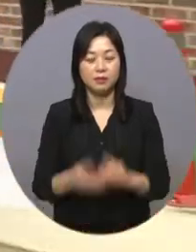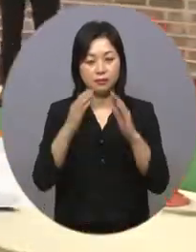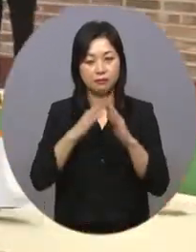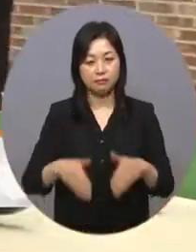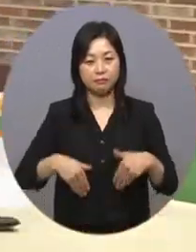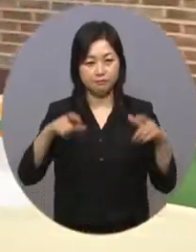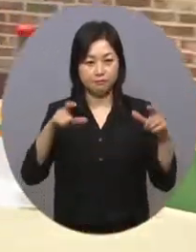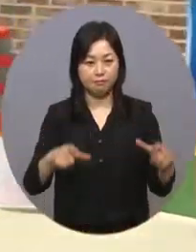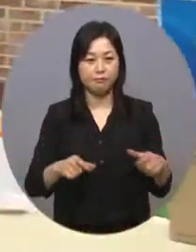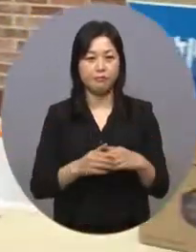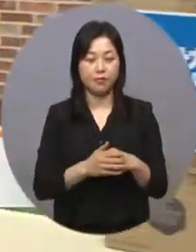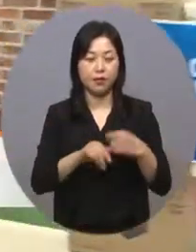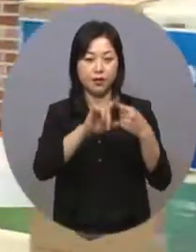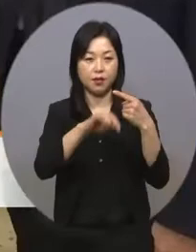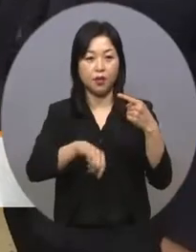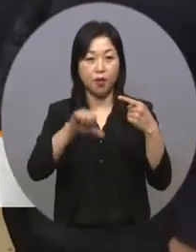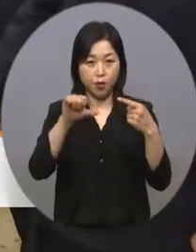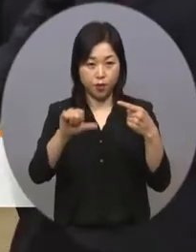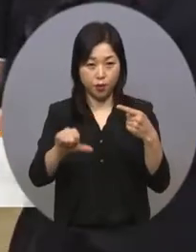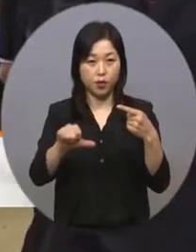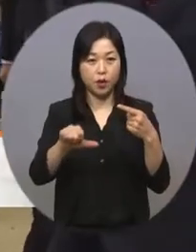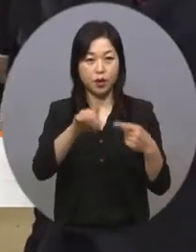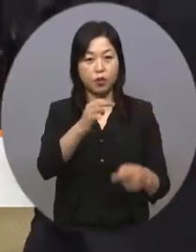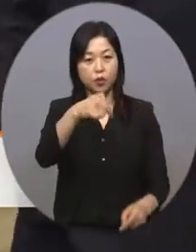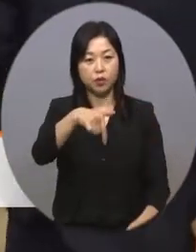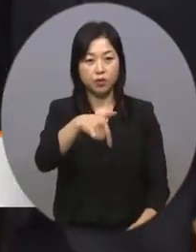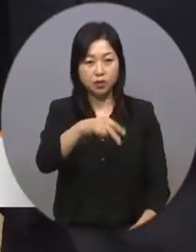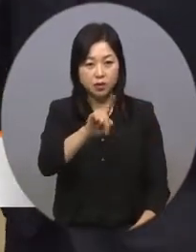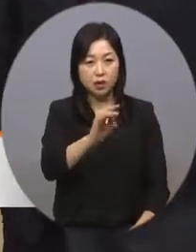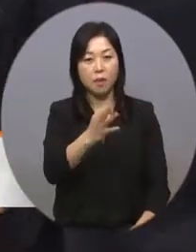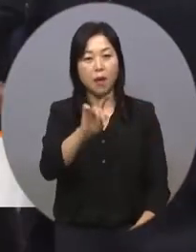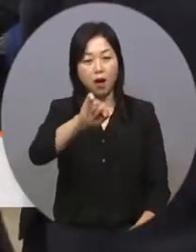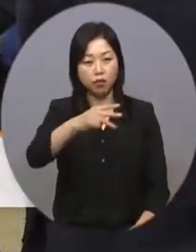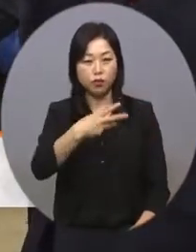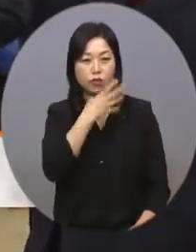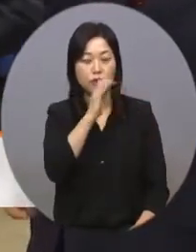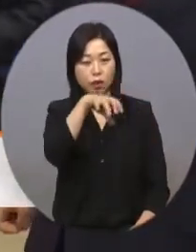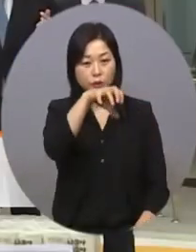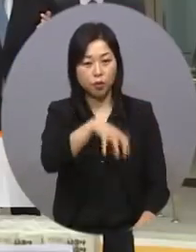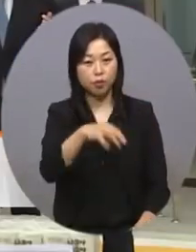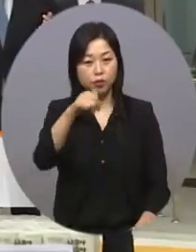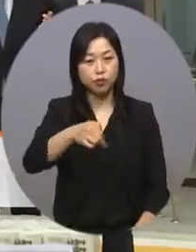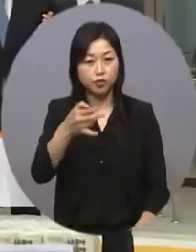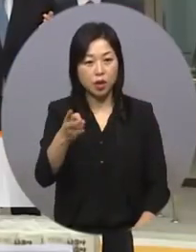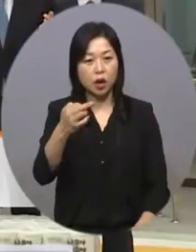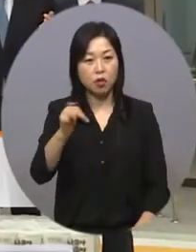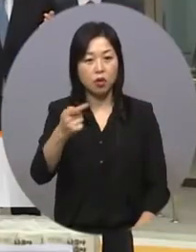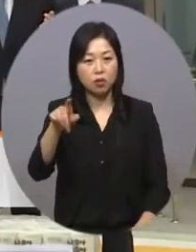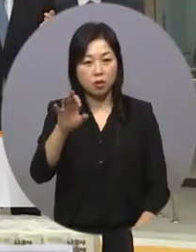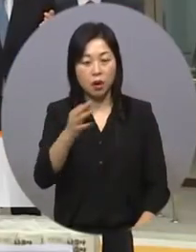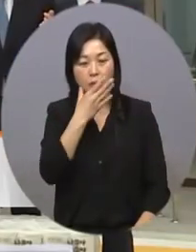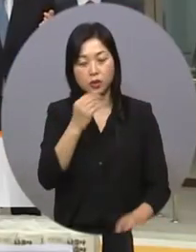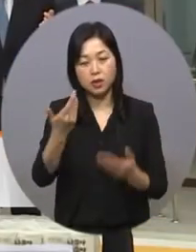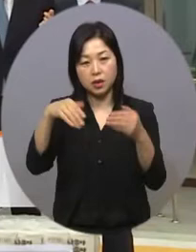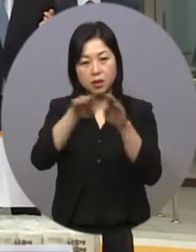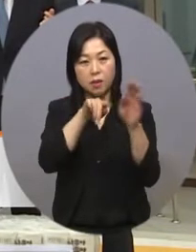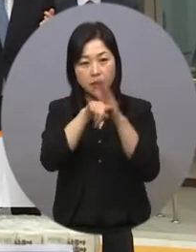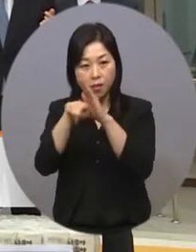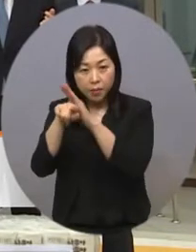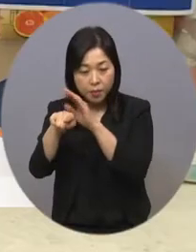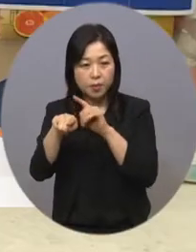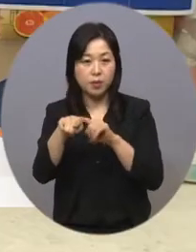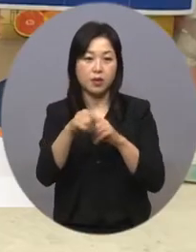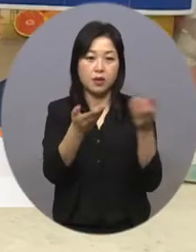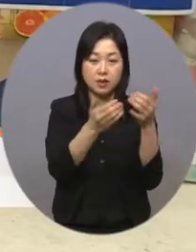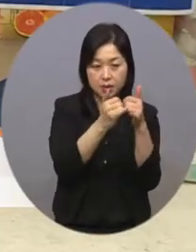전라남도는 지난 5일 새해를 맞아 곡성 바울 요양원과 구례 원광 복지센터를 방문해 이용자와